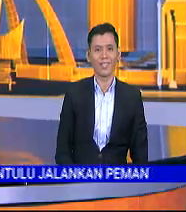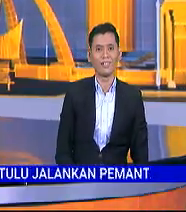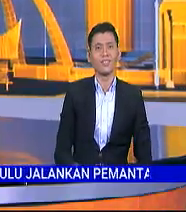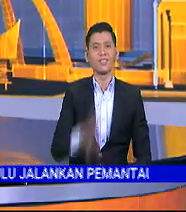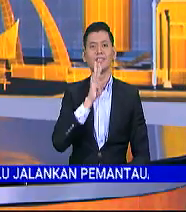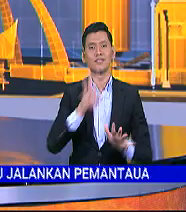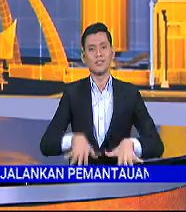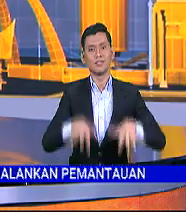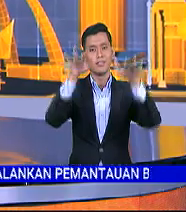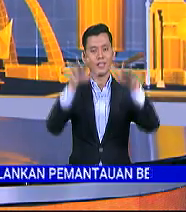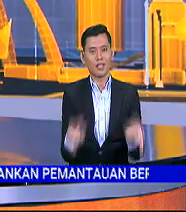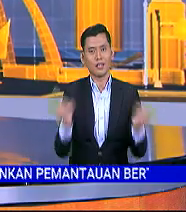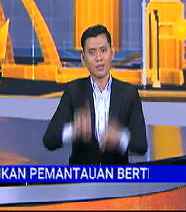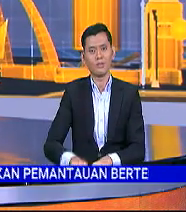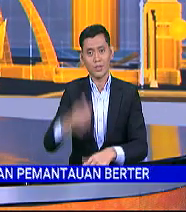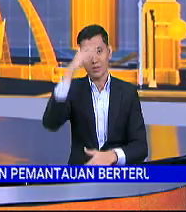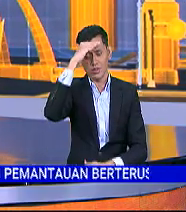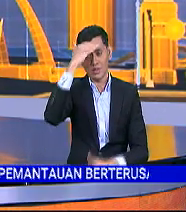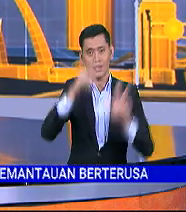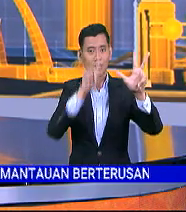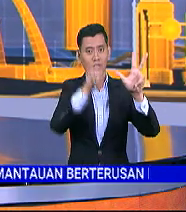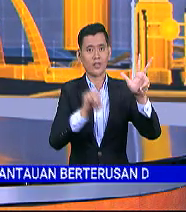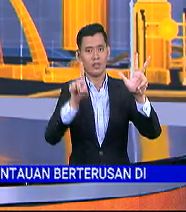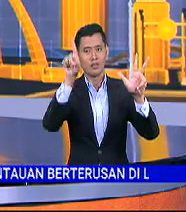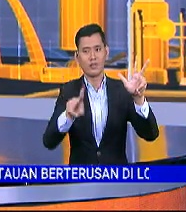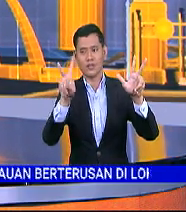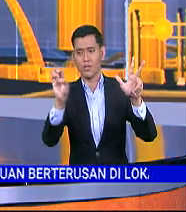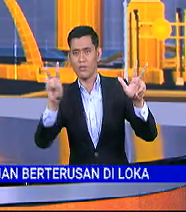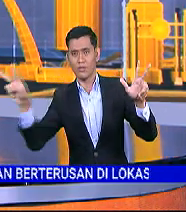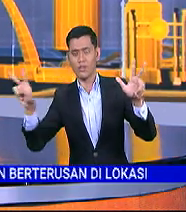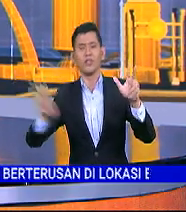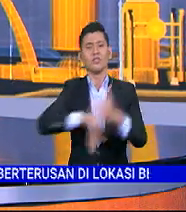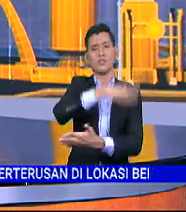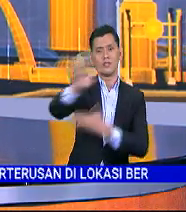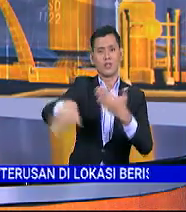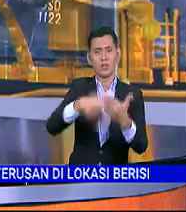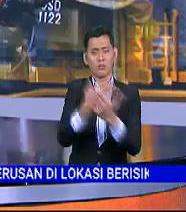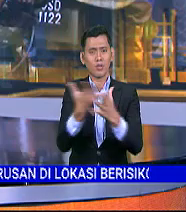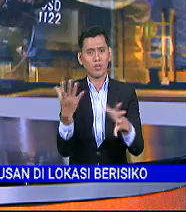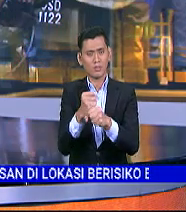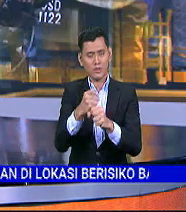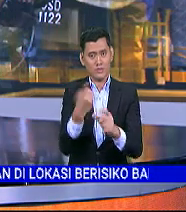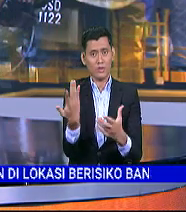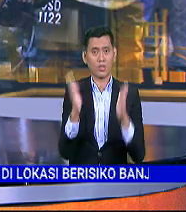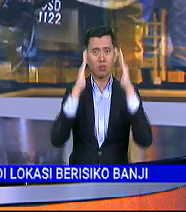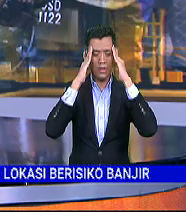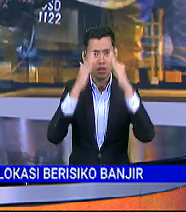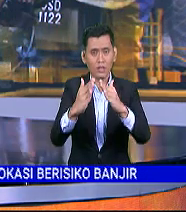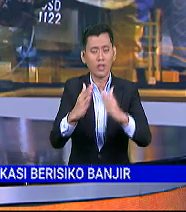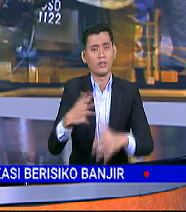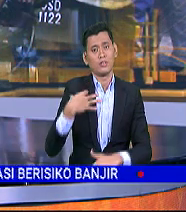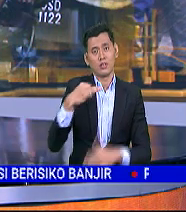Banjir yang melanda Johor sejak 3 Januari lalu terus mendapat perhatian pelbagai pihak termasuk sukarelawan dari seluruh